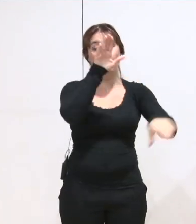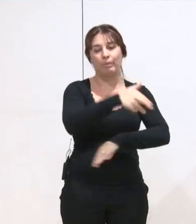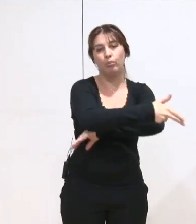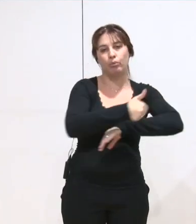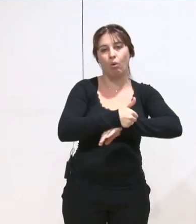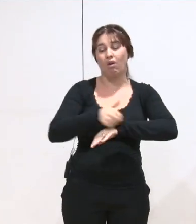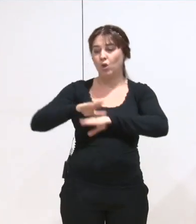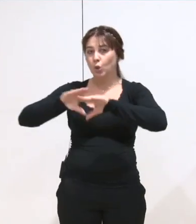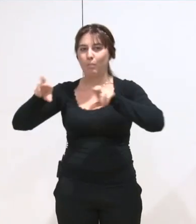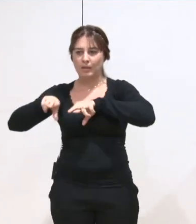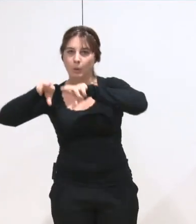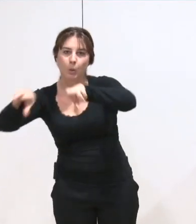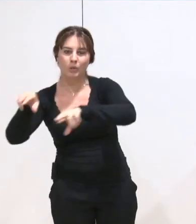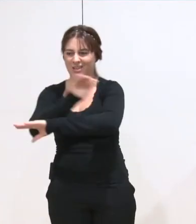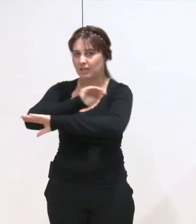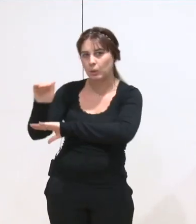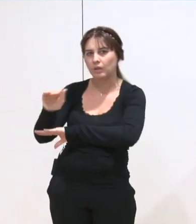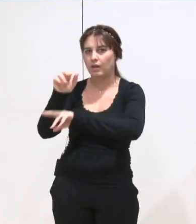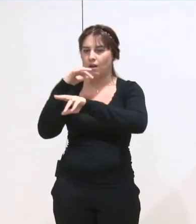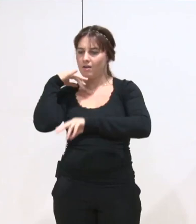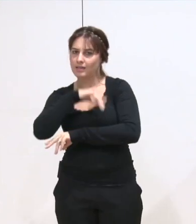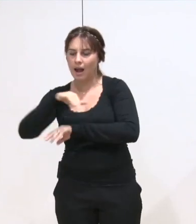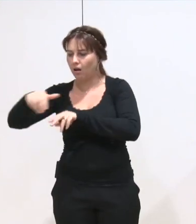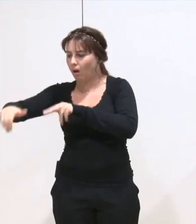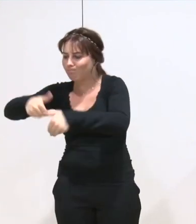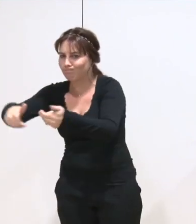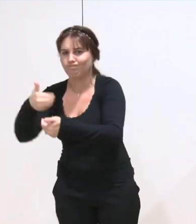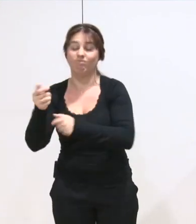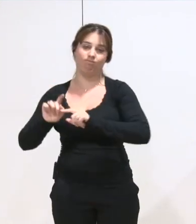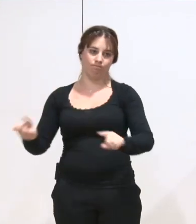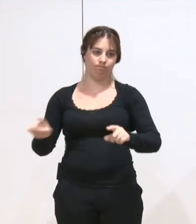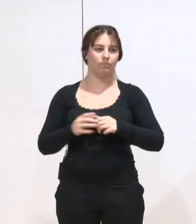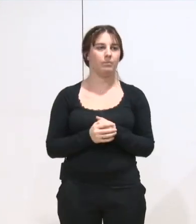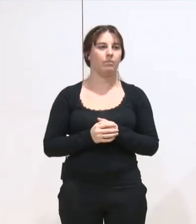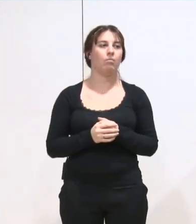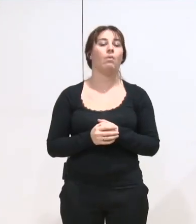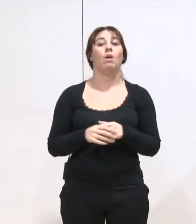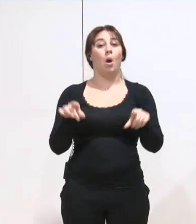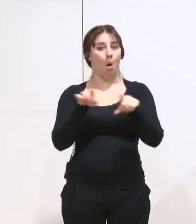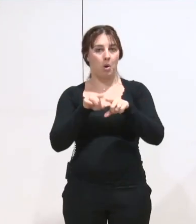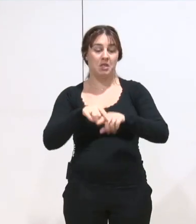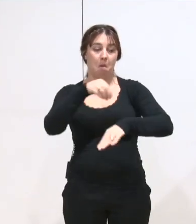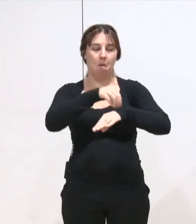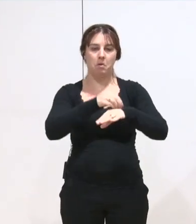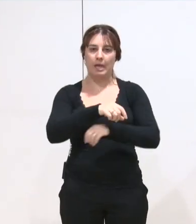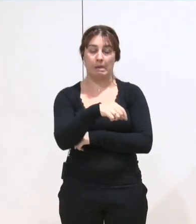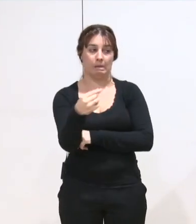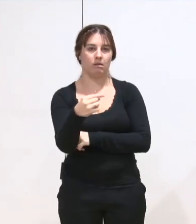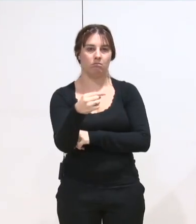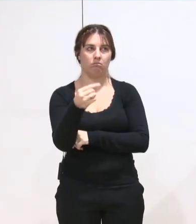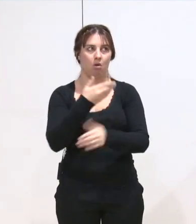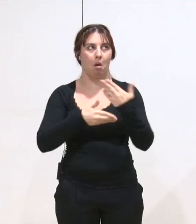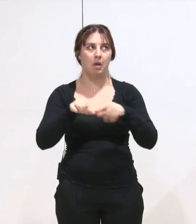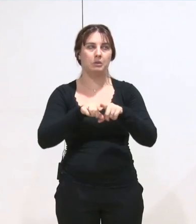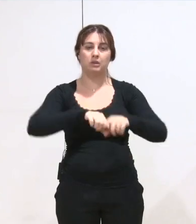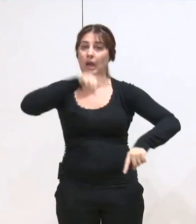sur le terrain de la sécurité ou de la propreté. Autre signe négatif, ces déclarations indiquant qu'il était déconseillé, voire même clairement interdit dans